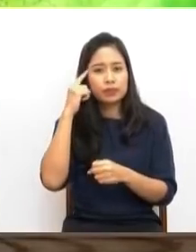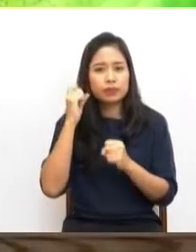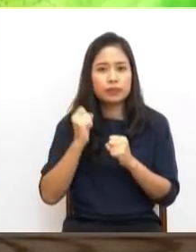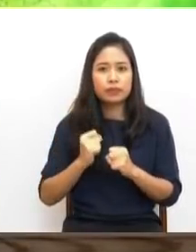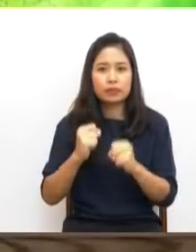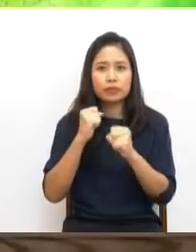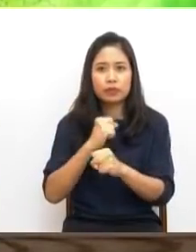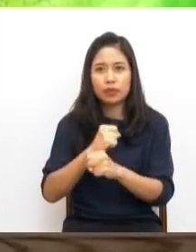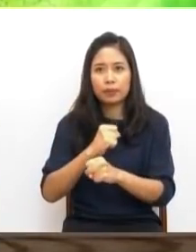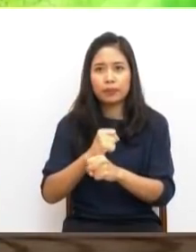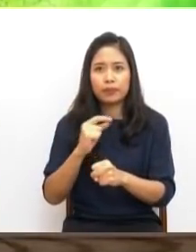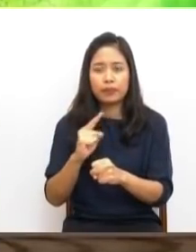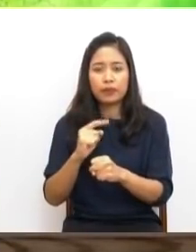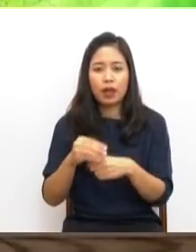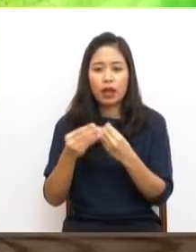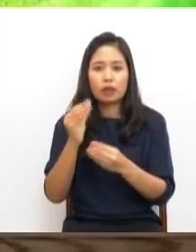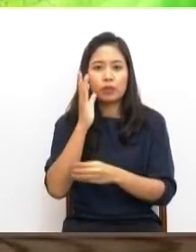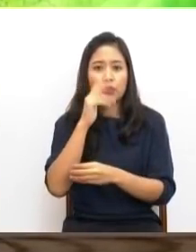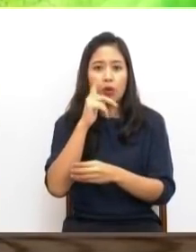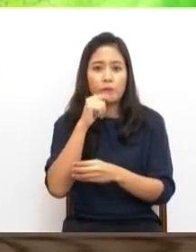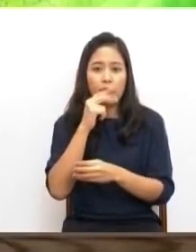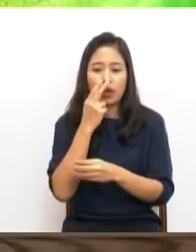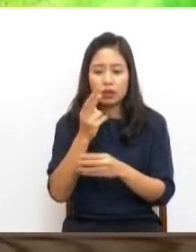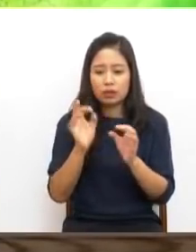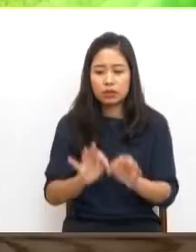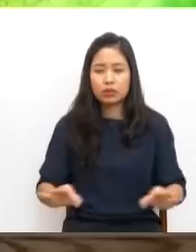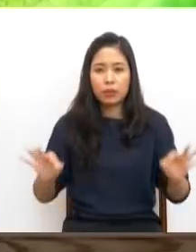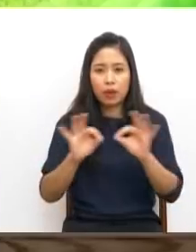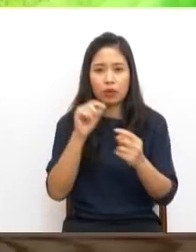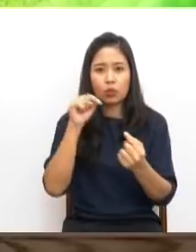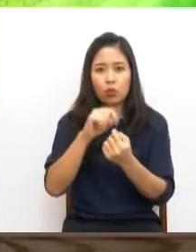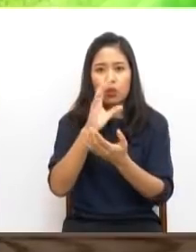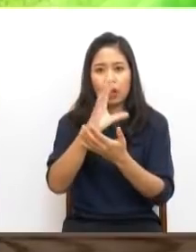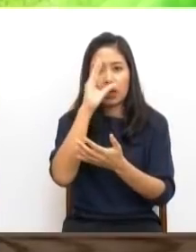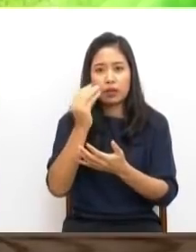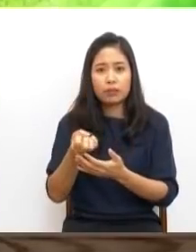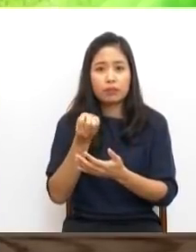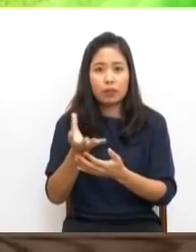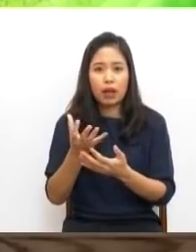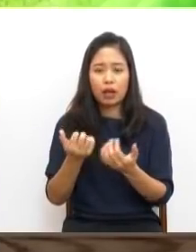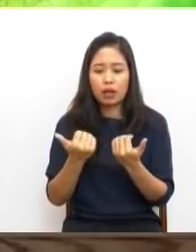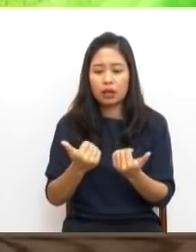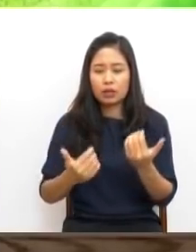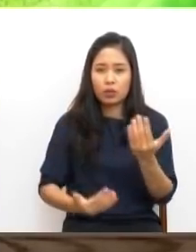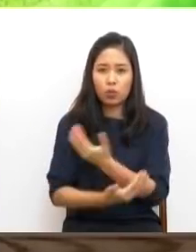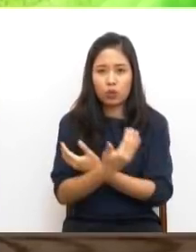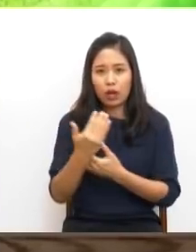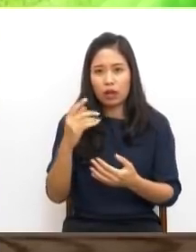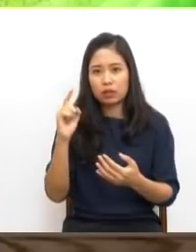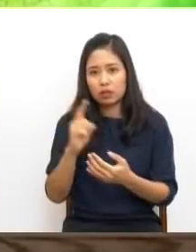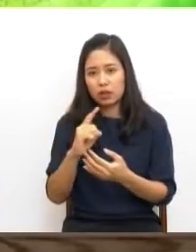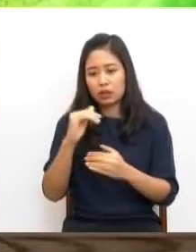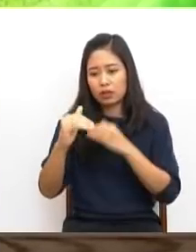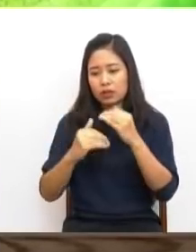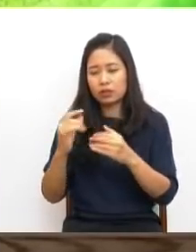องก็ดีขึ้นผู้ปกครองก็ให้ความสำคัญการศึกษามากขึ้นการมองมิติโอกาสกลายเป็นเรื่องรองการมองคุณภาพกลายเป็นเรื่องส